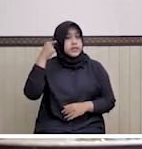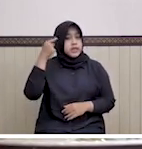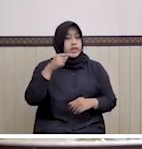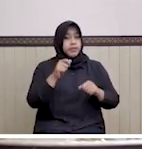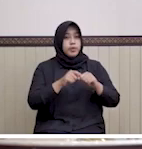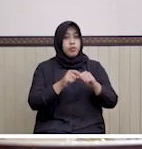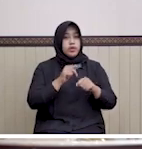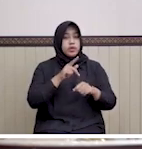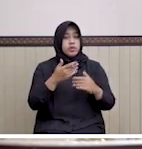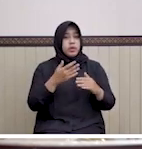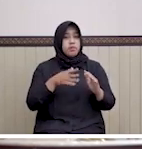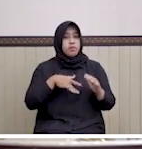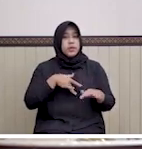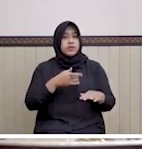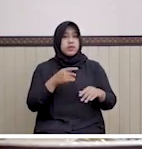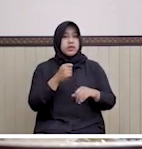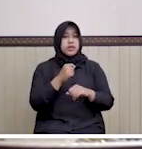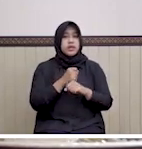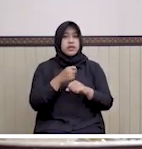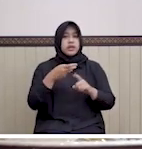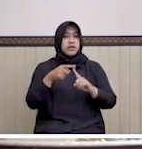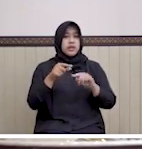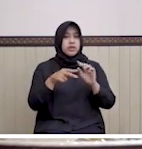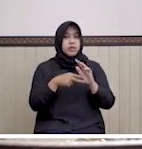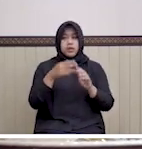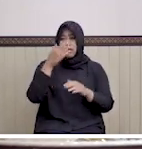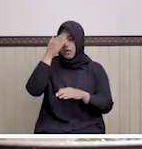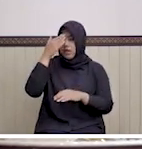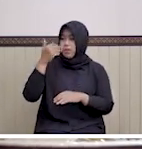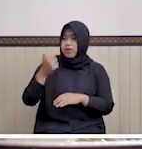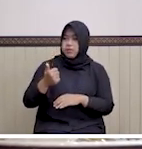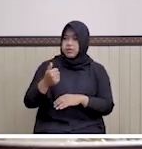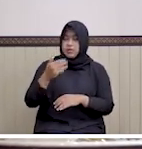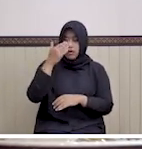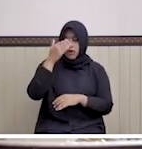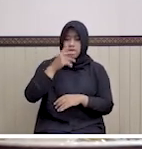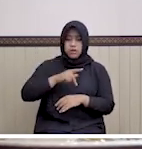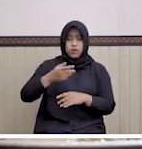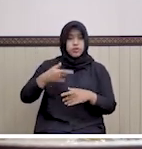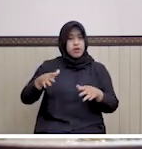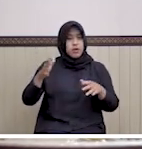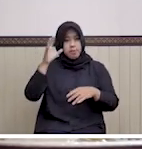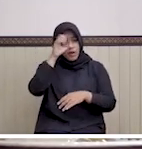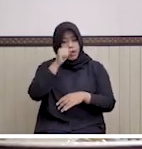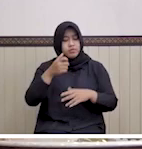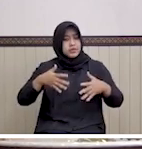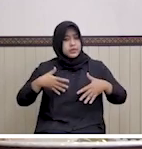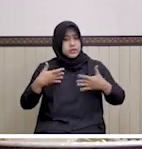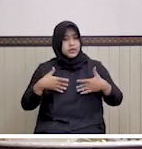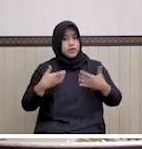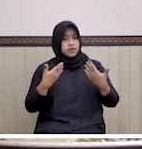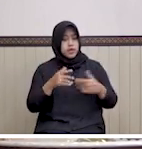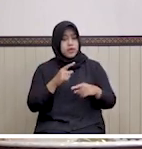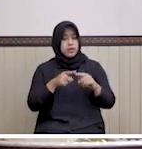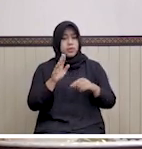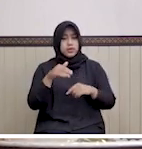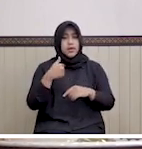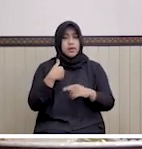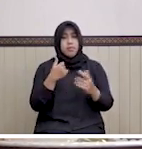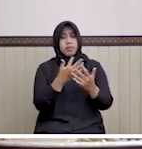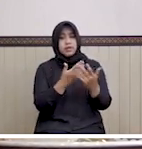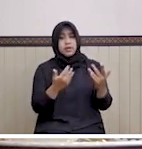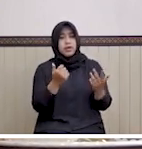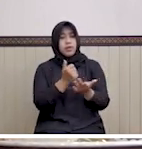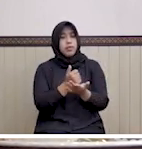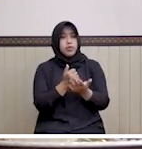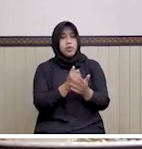bahasanya Getun mana Kok bisa gitu loh itu kita udah seneng udah paham nih gitu Ya tapi kan pasti ada masyarakat yang